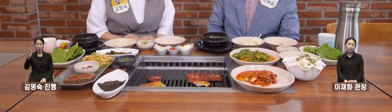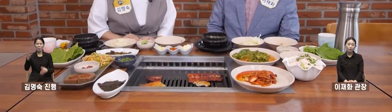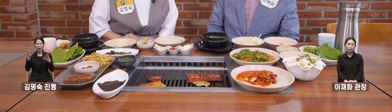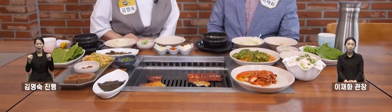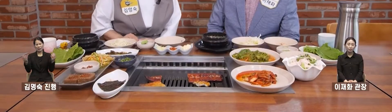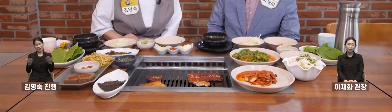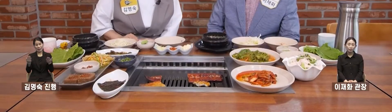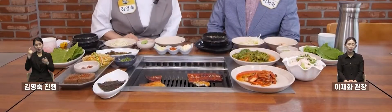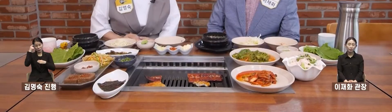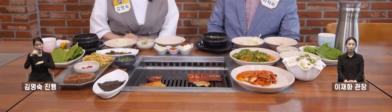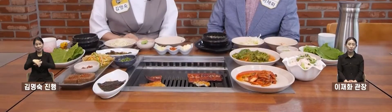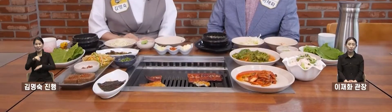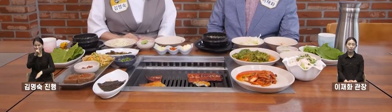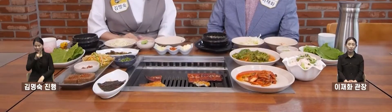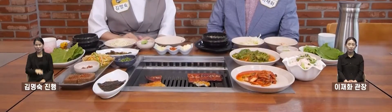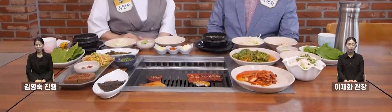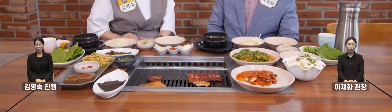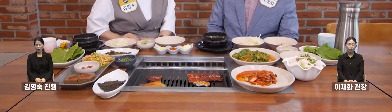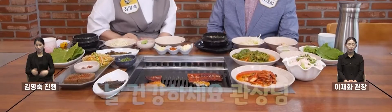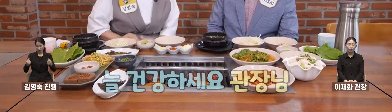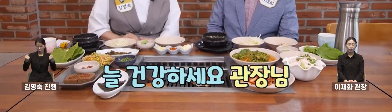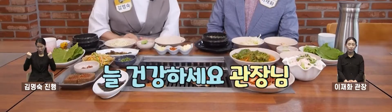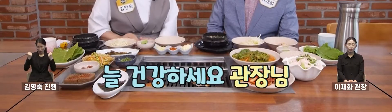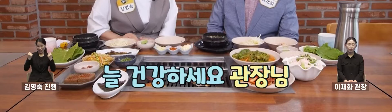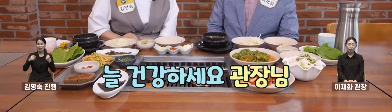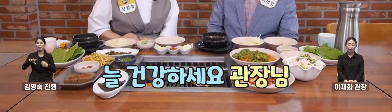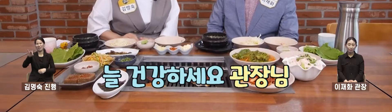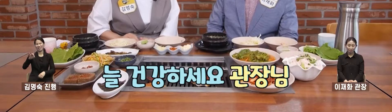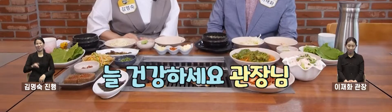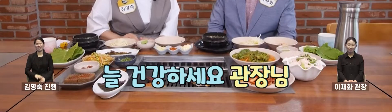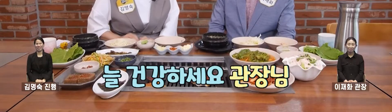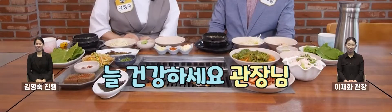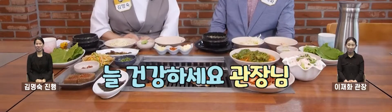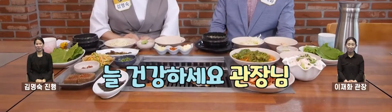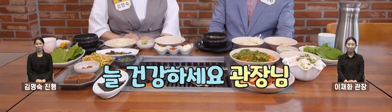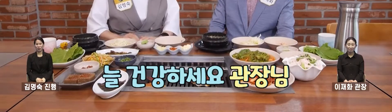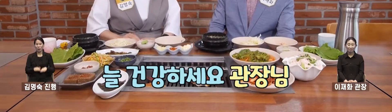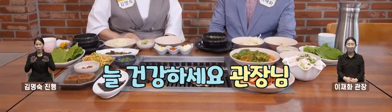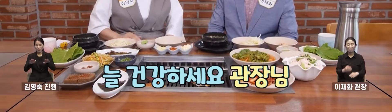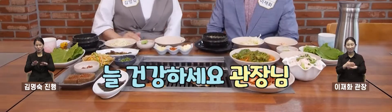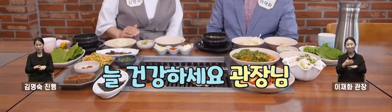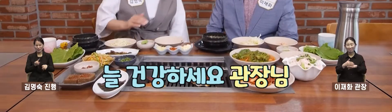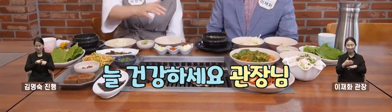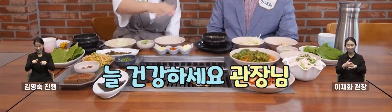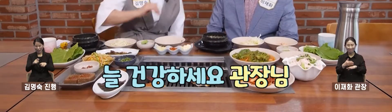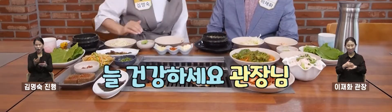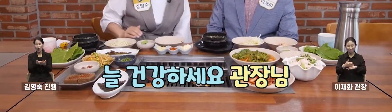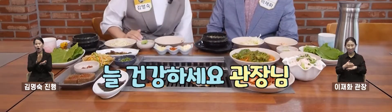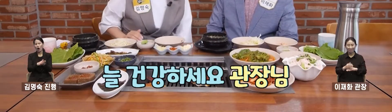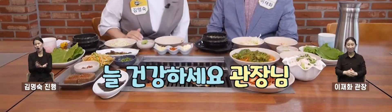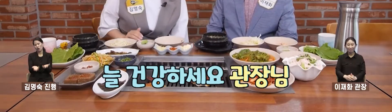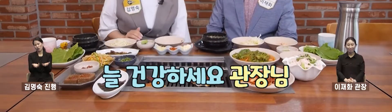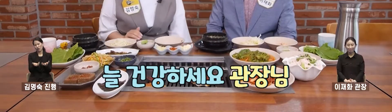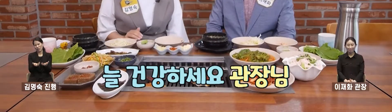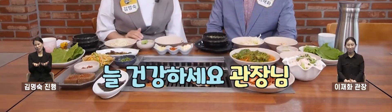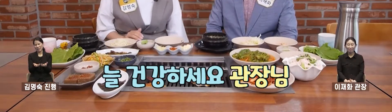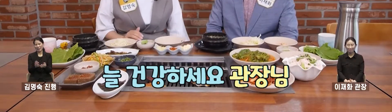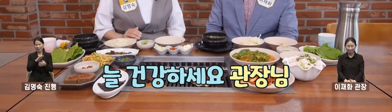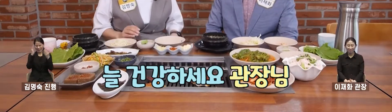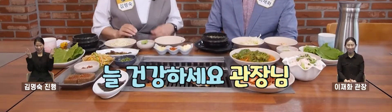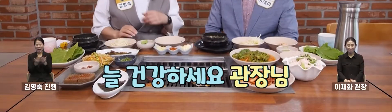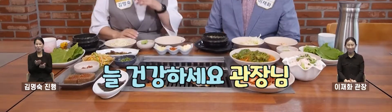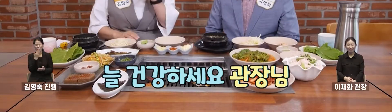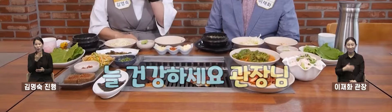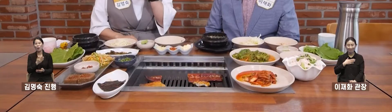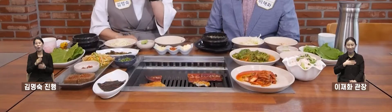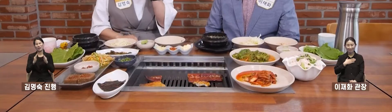하실 일들이 너무 많으신데 일단은 좀 건강하셔야 될 것 같아요. 고맙습니다. 오늘 장어구 이거 다 드시고